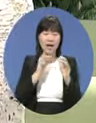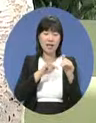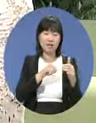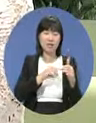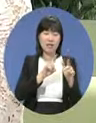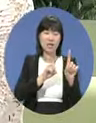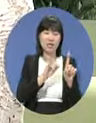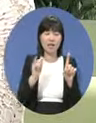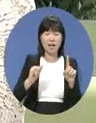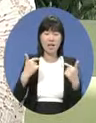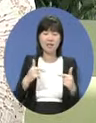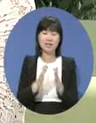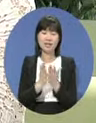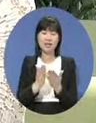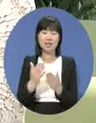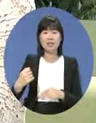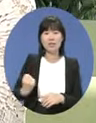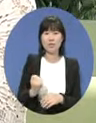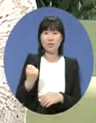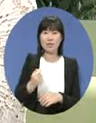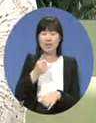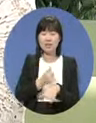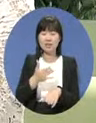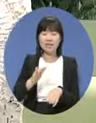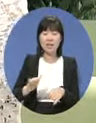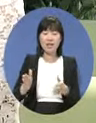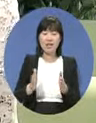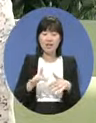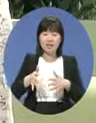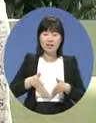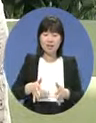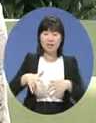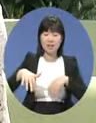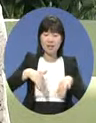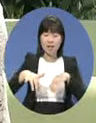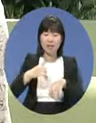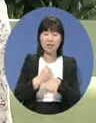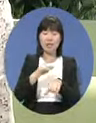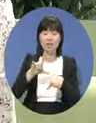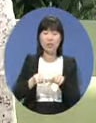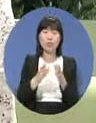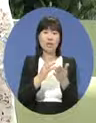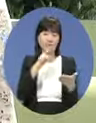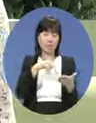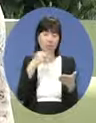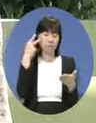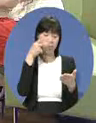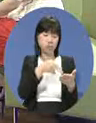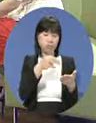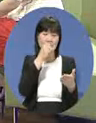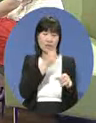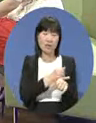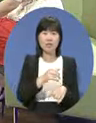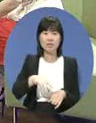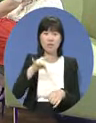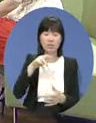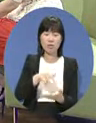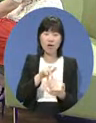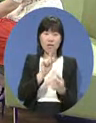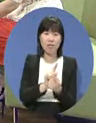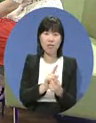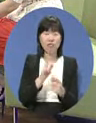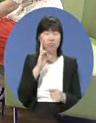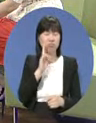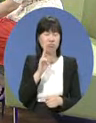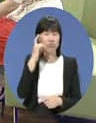하나는 항상 책을 손에 들고 다니는데요. 길거리를 다닐 때도 책을 보고 다니는 거예요. 엄마는 이제 맨 처음에는 그런 상황의 심각성을